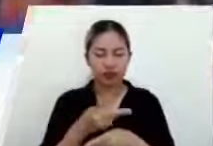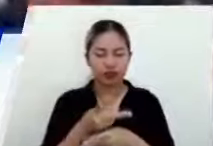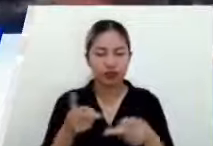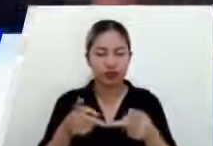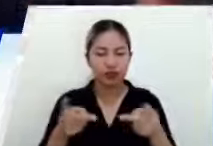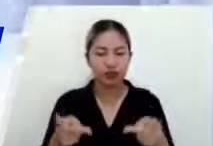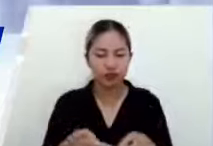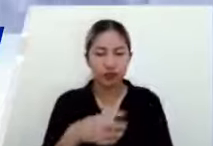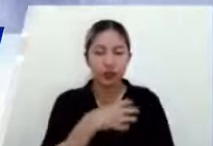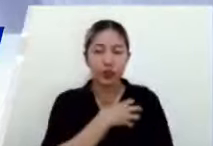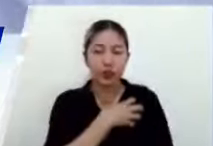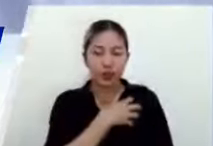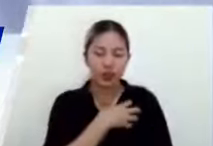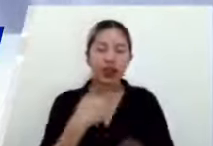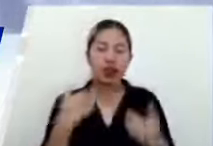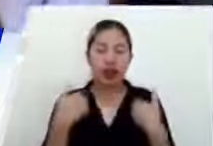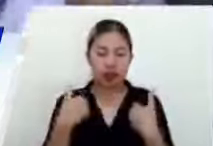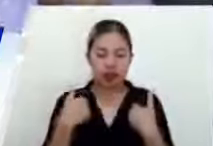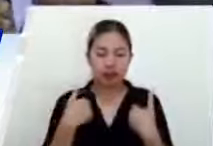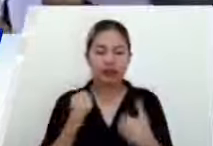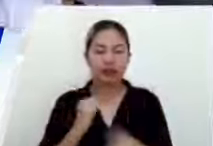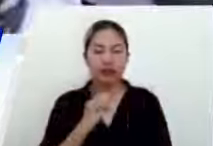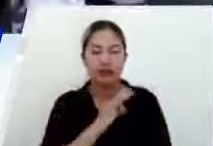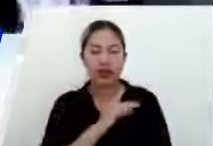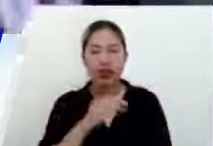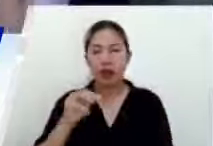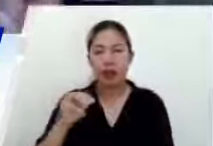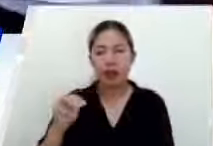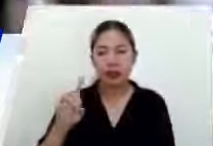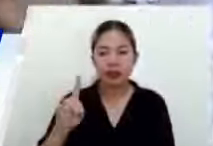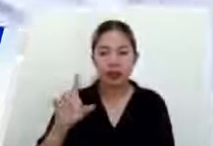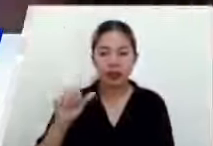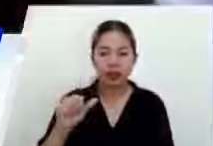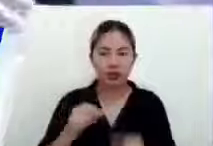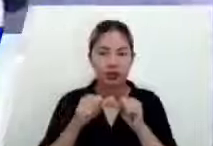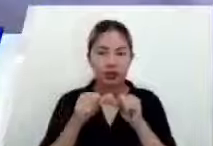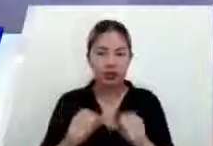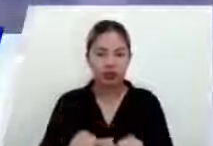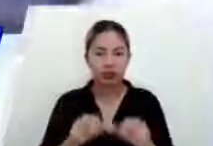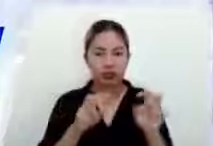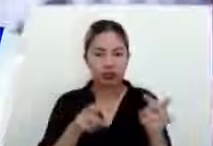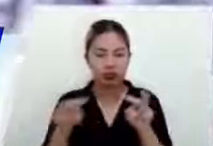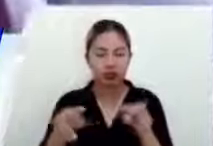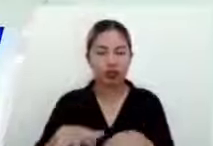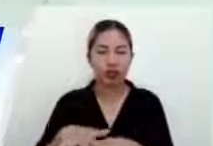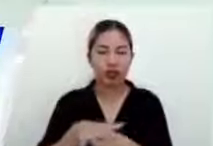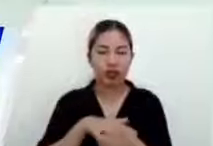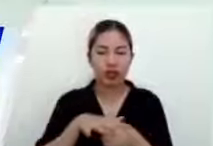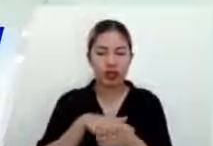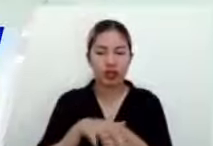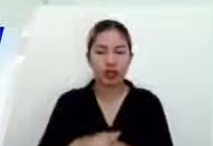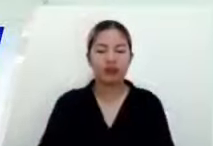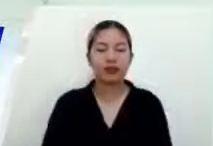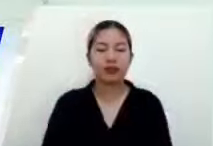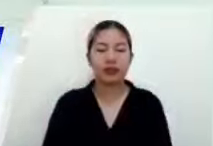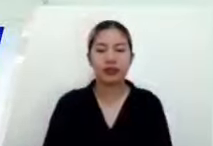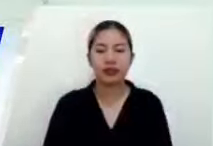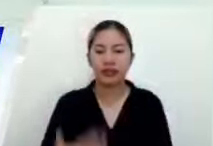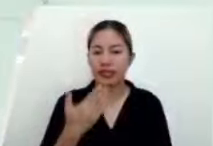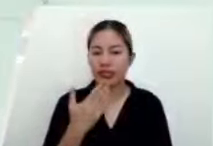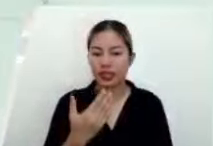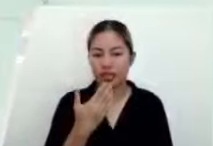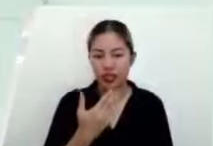kasangga rin silang mga tauhan ng MMDA na patuloy na nagbabantay sa area. Connie? Maraming salamat, Oscar